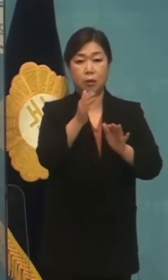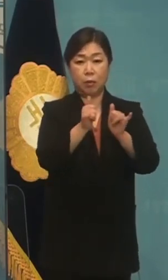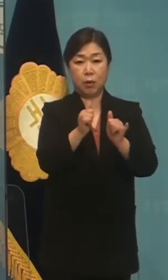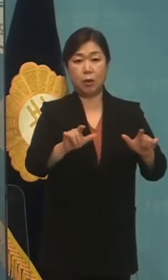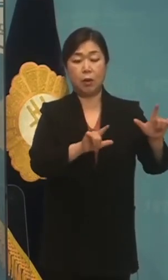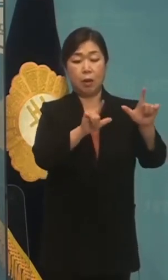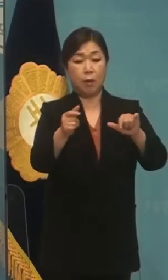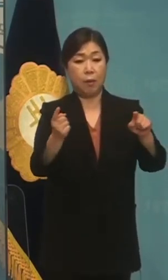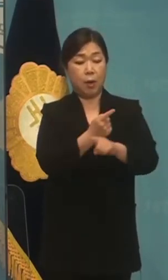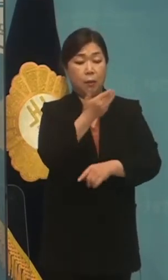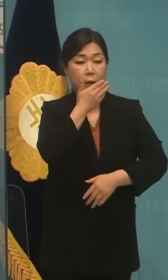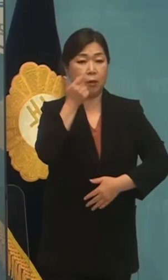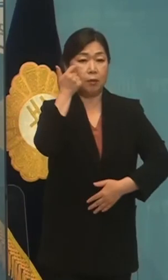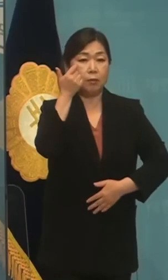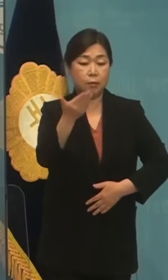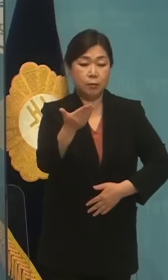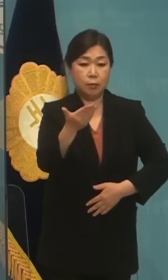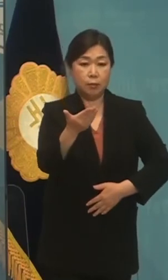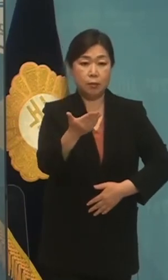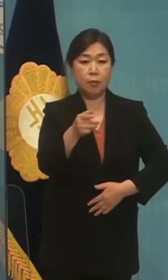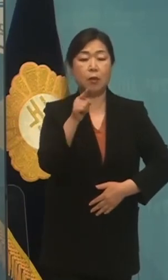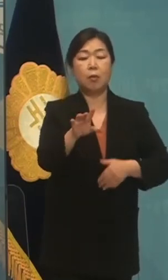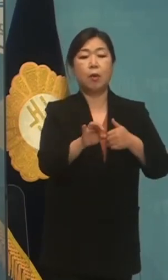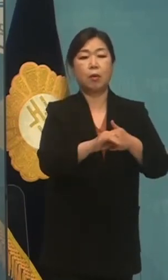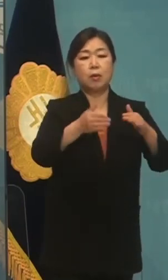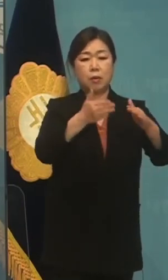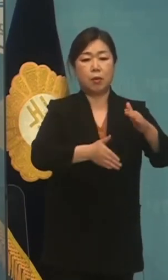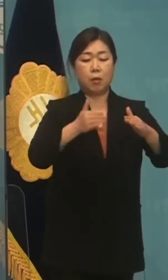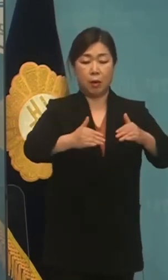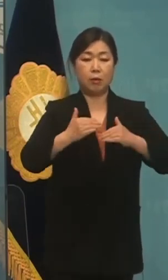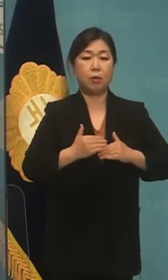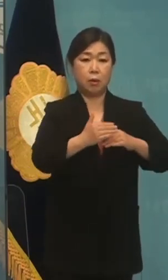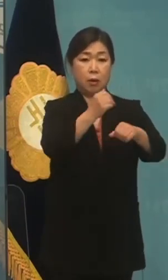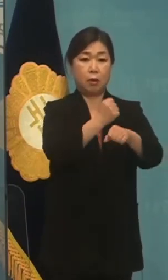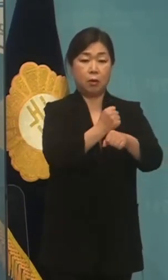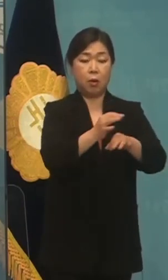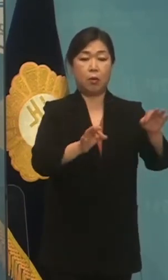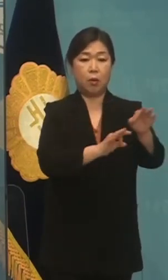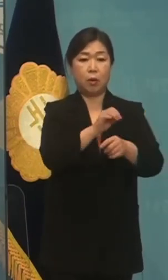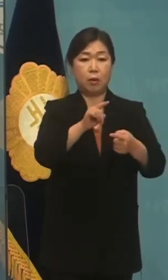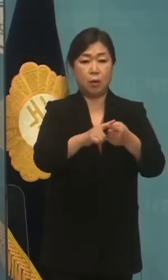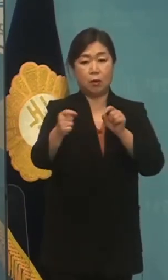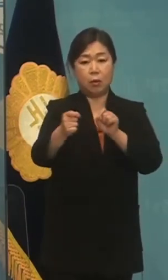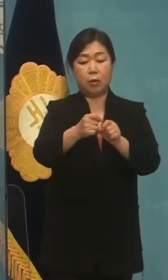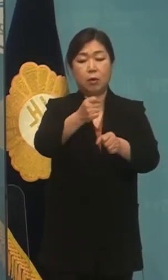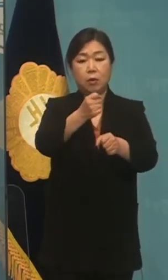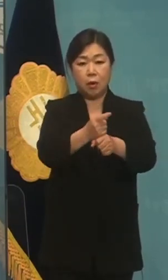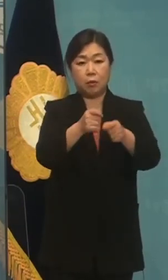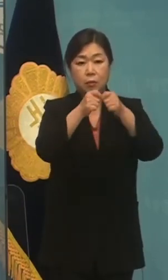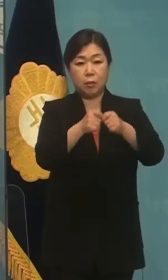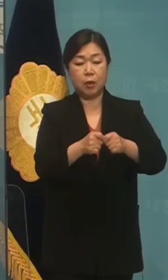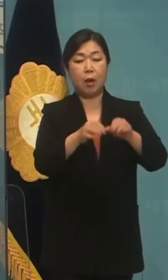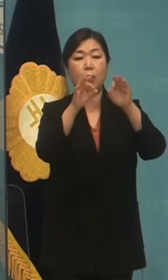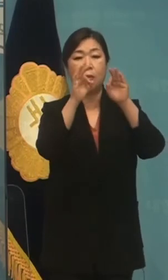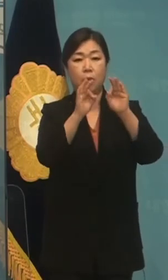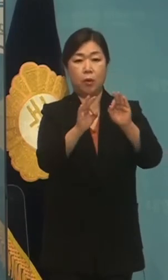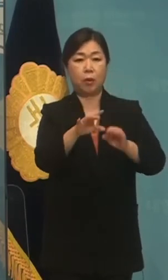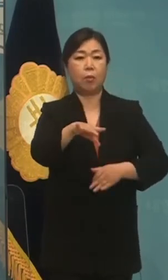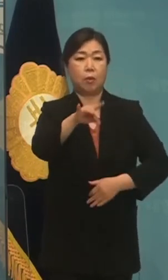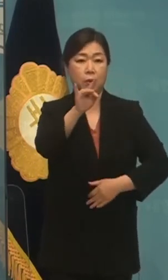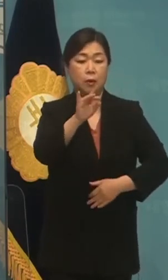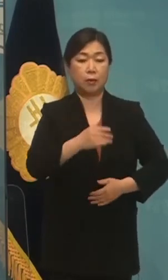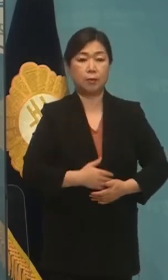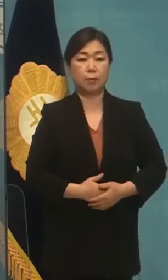바꿔줄 공약이라고 믿는다면 제대로 절차를 밟아 경제성, 접근성 등을 따져보는 것이